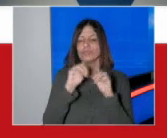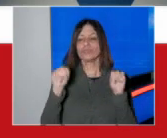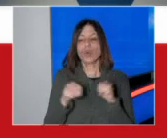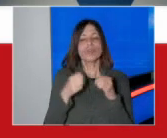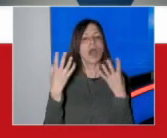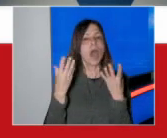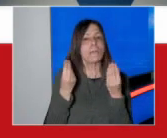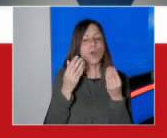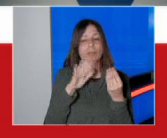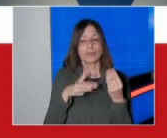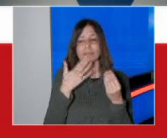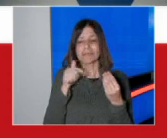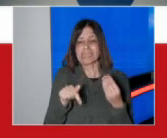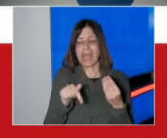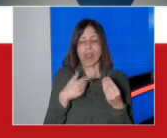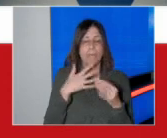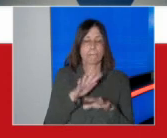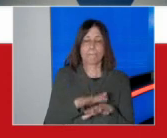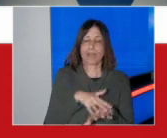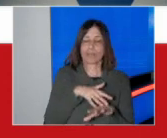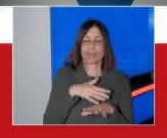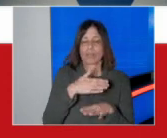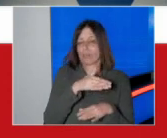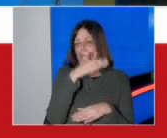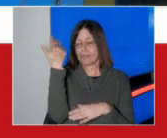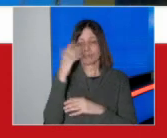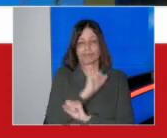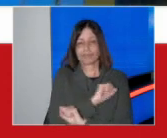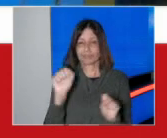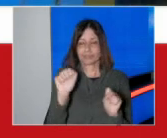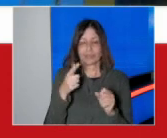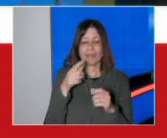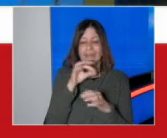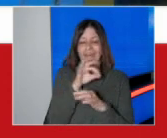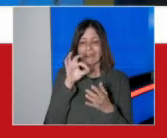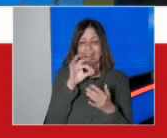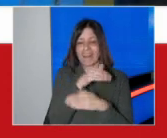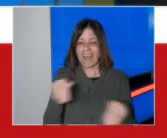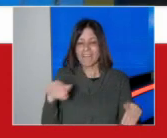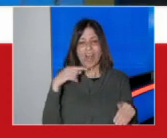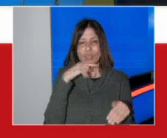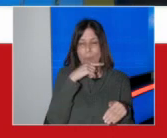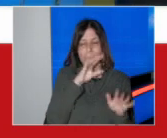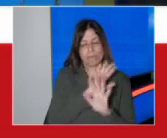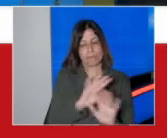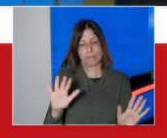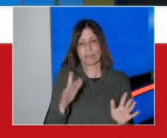רבות בישראל מרגישות שדי, הם הגיעו כבר לקו האדום. אם עד היום מצב קיים